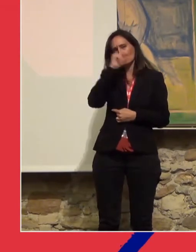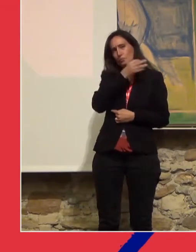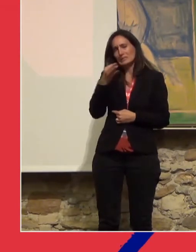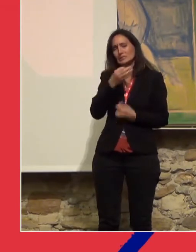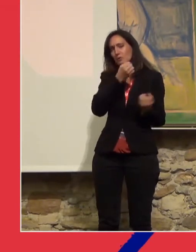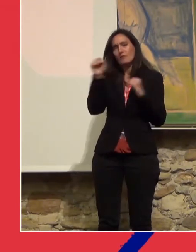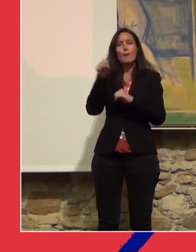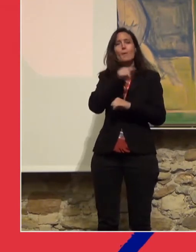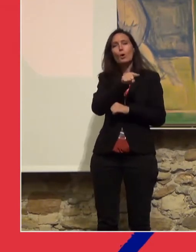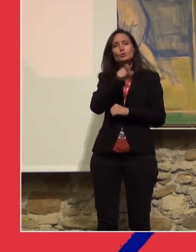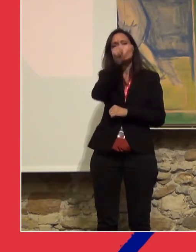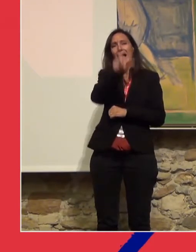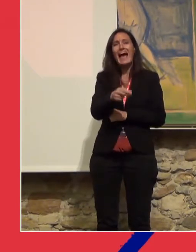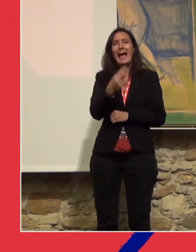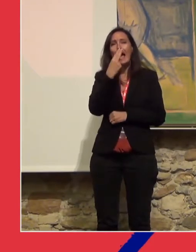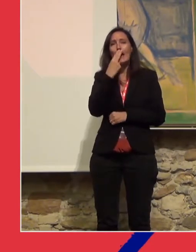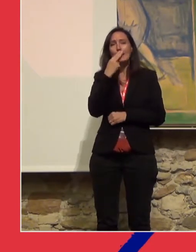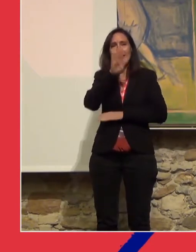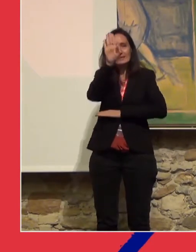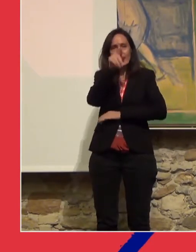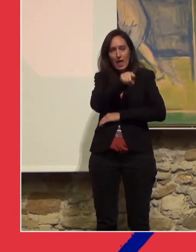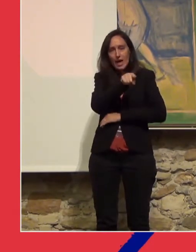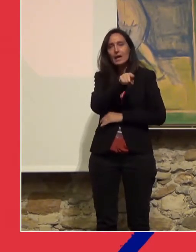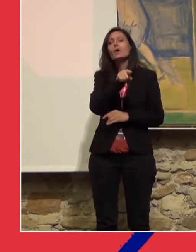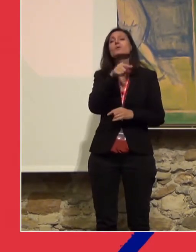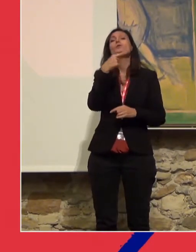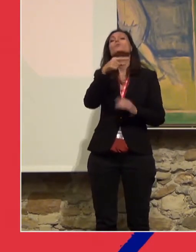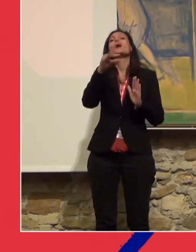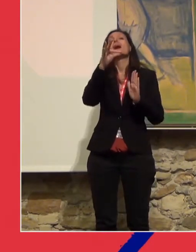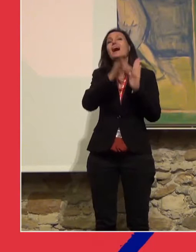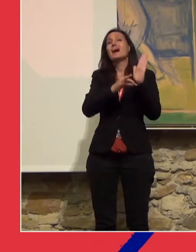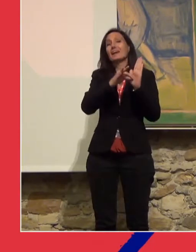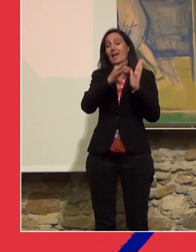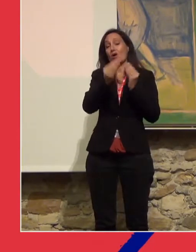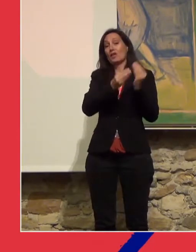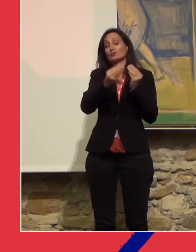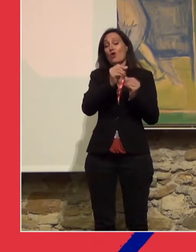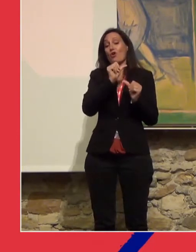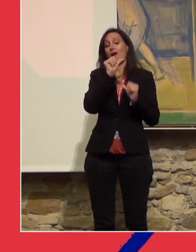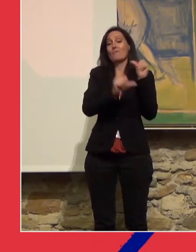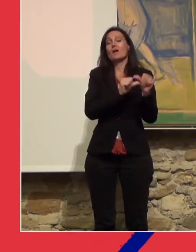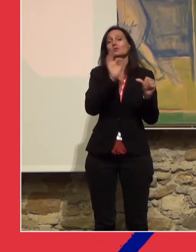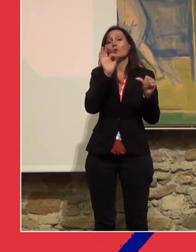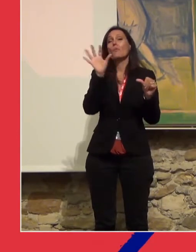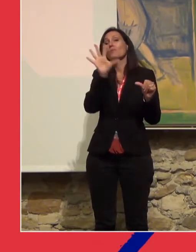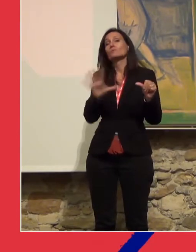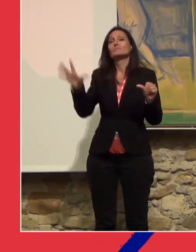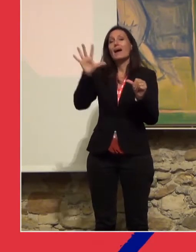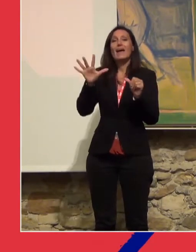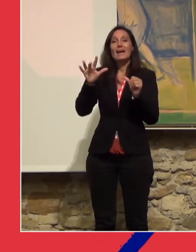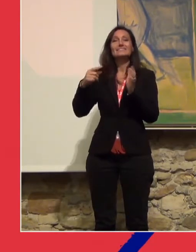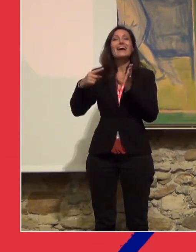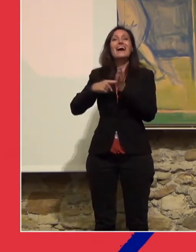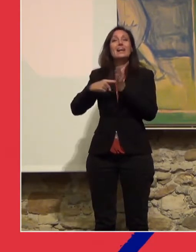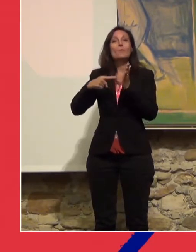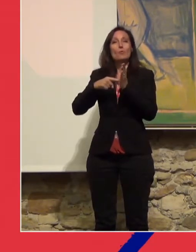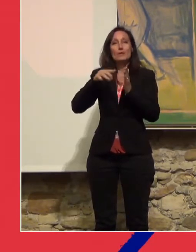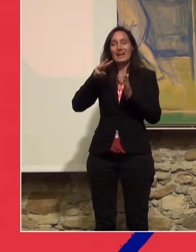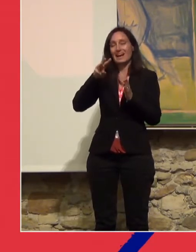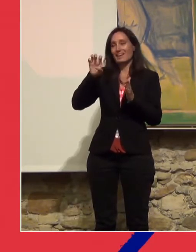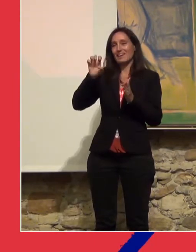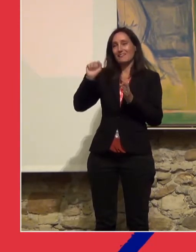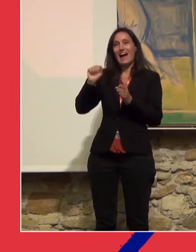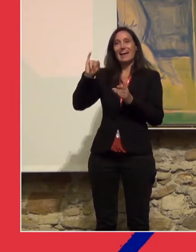con le regole del gioco nella Repubblica di Weimar, accentrò in sé i pieni